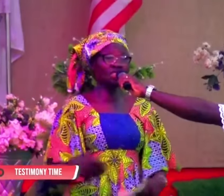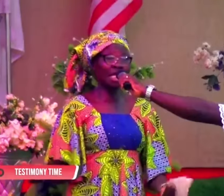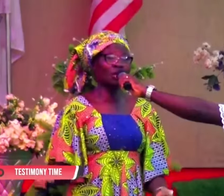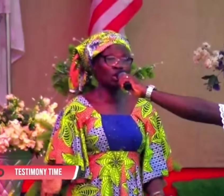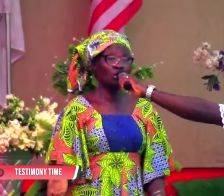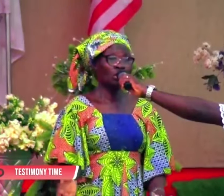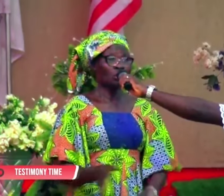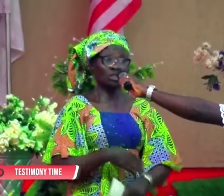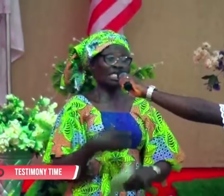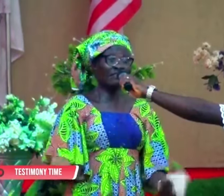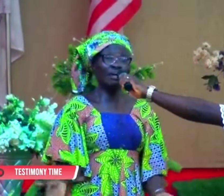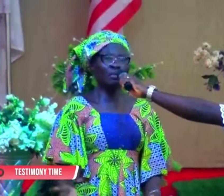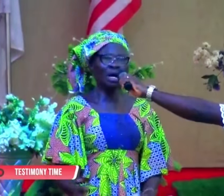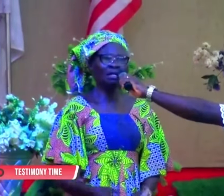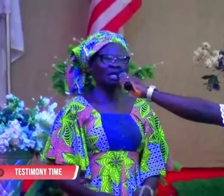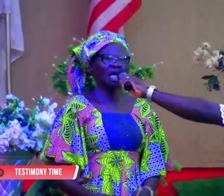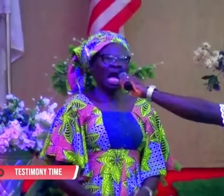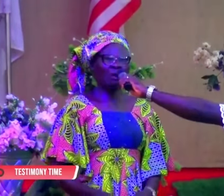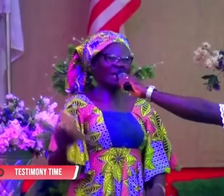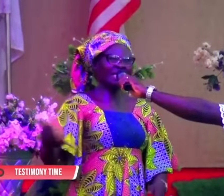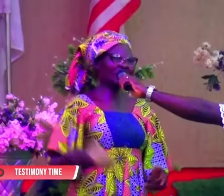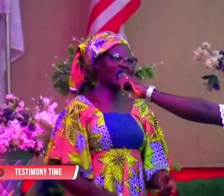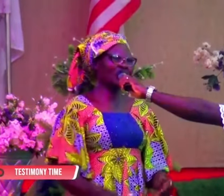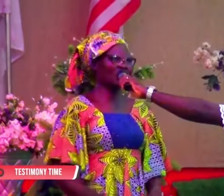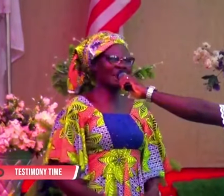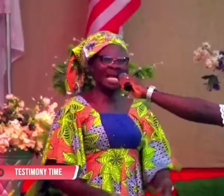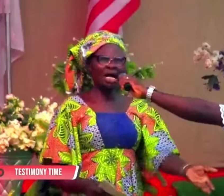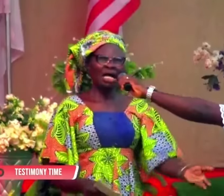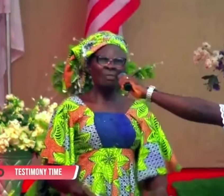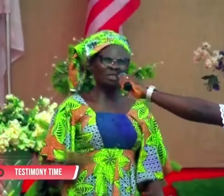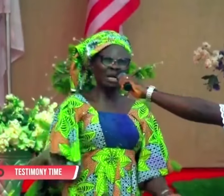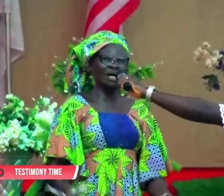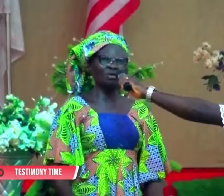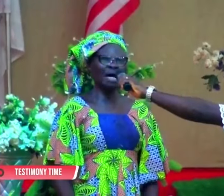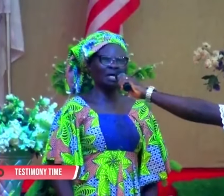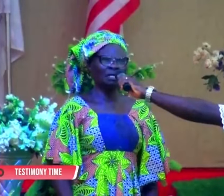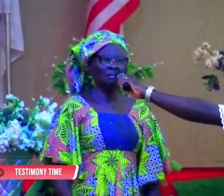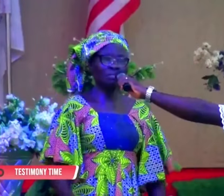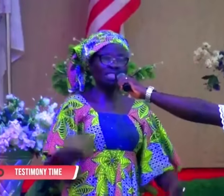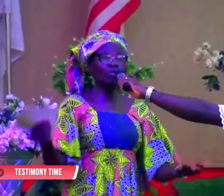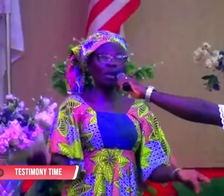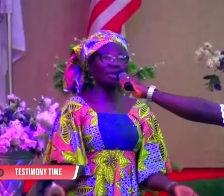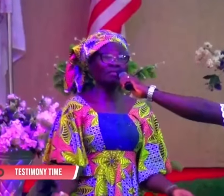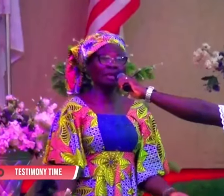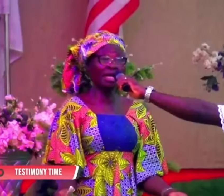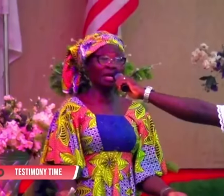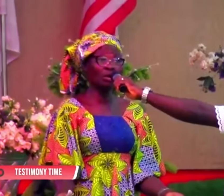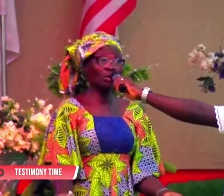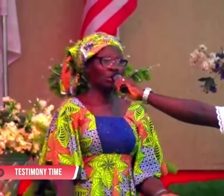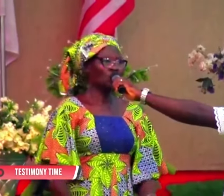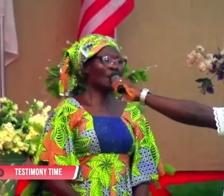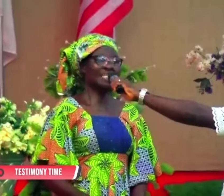ni o ti sa lo ko se tan fe mu mo awon meji to wa mu na bale a e mu che ma nu mo bo se mu omo mi mo